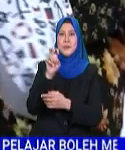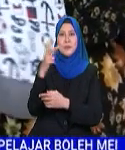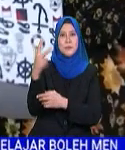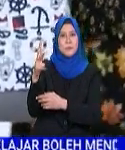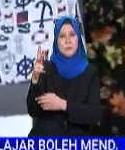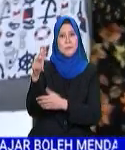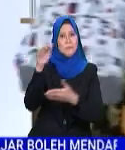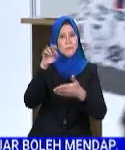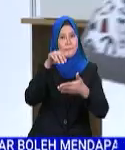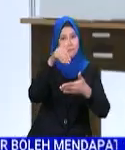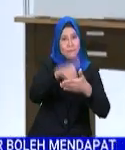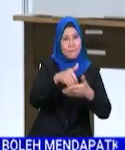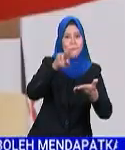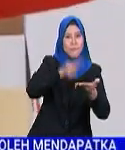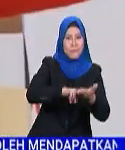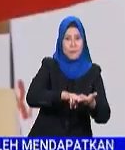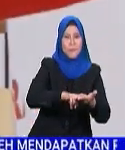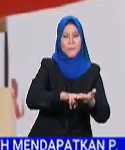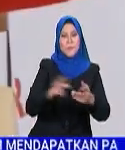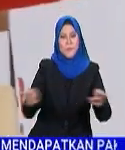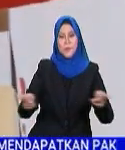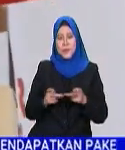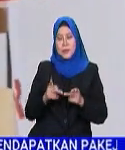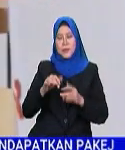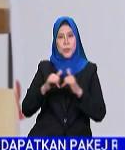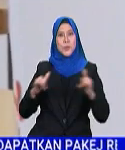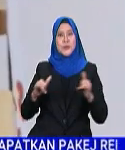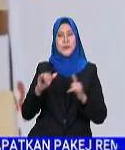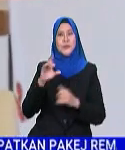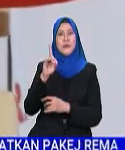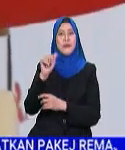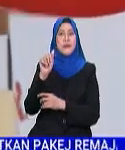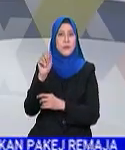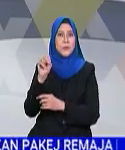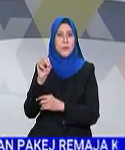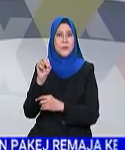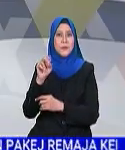2,213 pemilih berdaftar di kawasan Durian Daun Lendu.